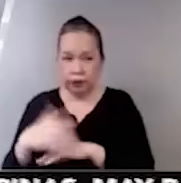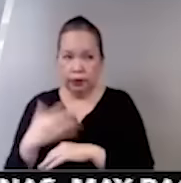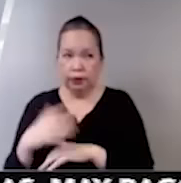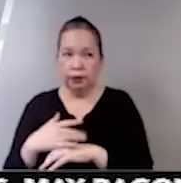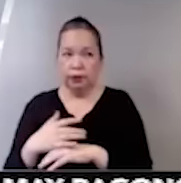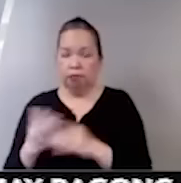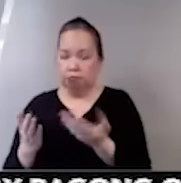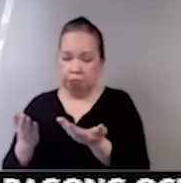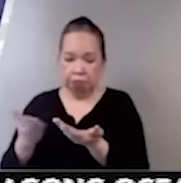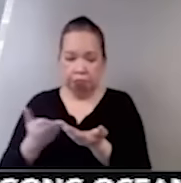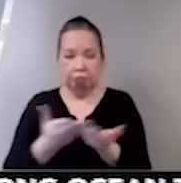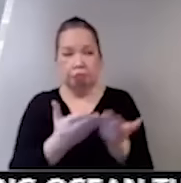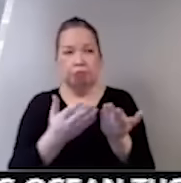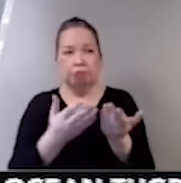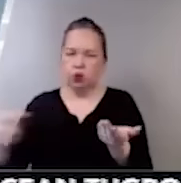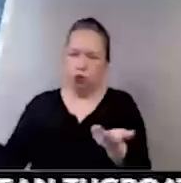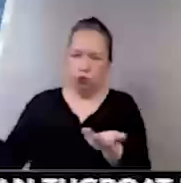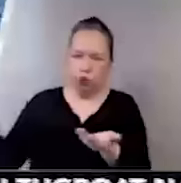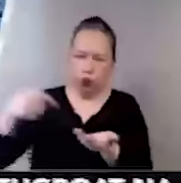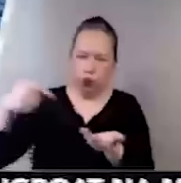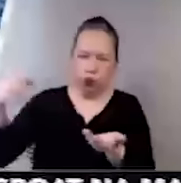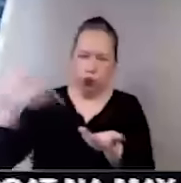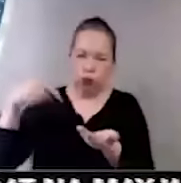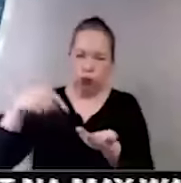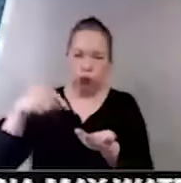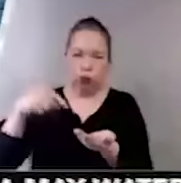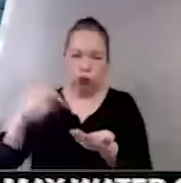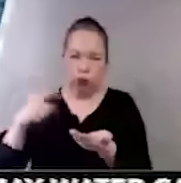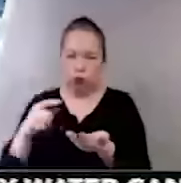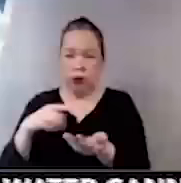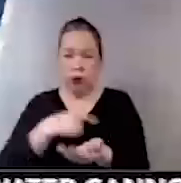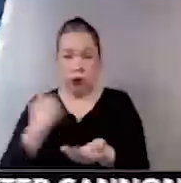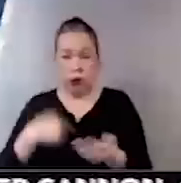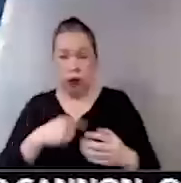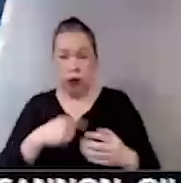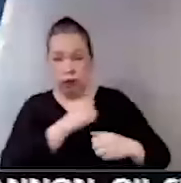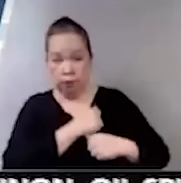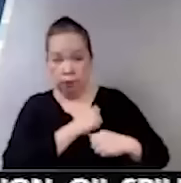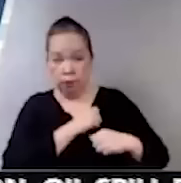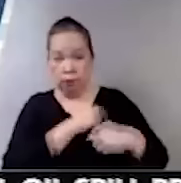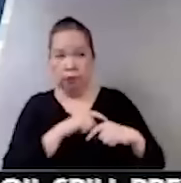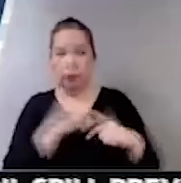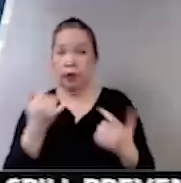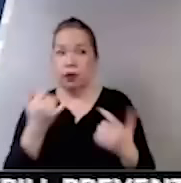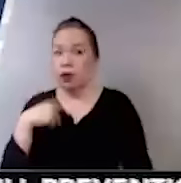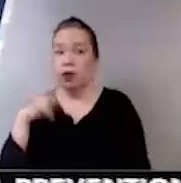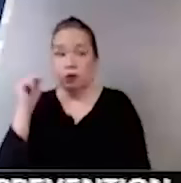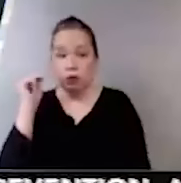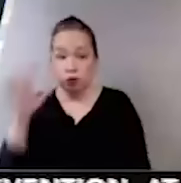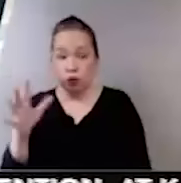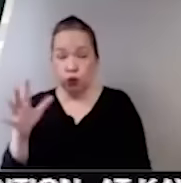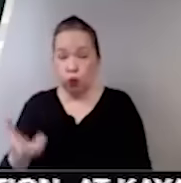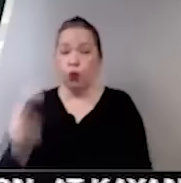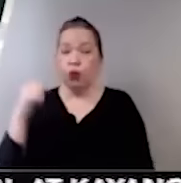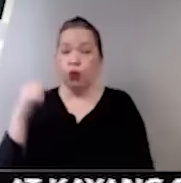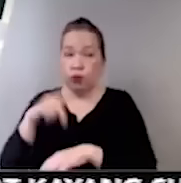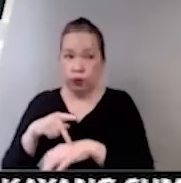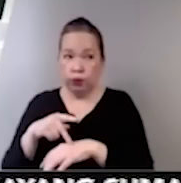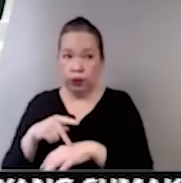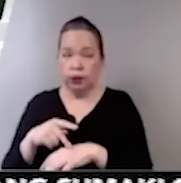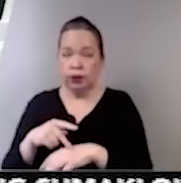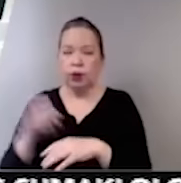birahin ang water cannon ng China Coast Guard. Dito papasok ang bagong floating asset, ang bagong ocean tugboat na pwedeng sumaklolo